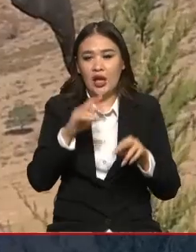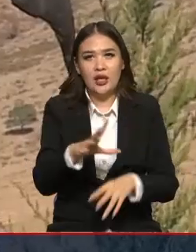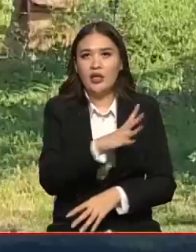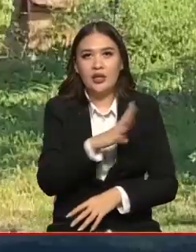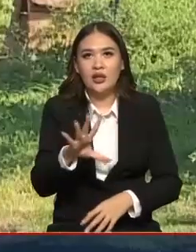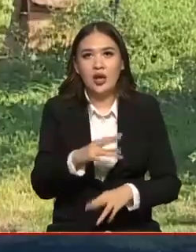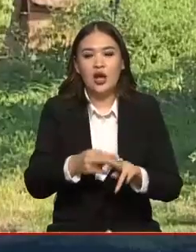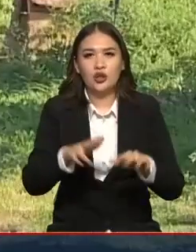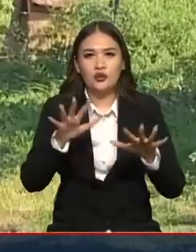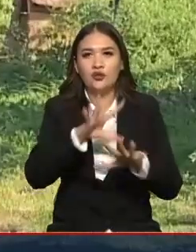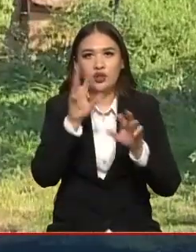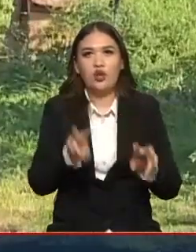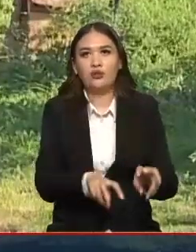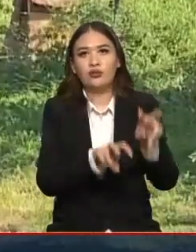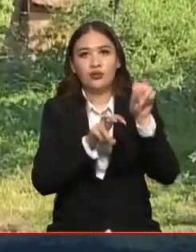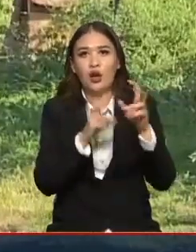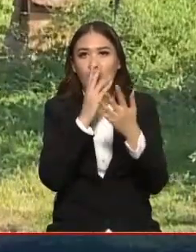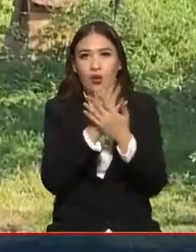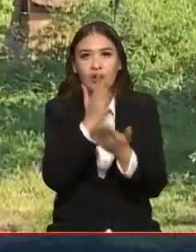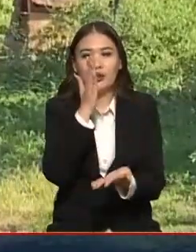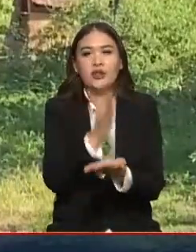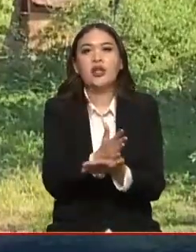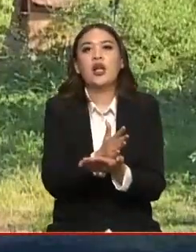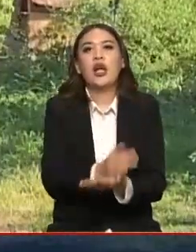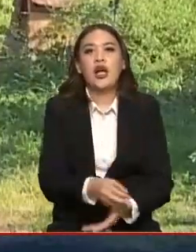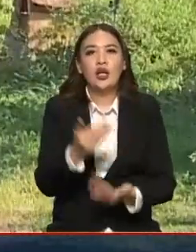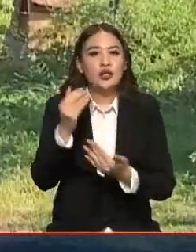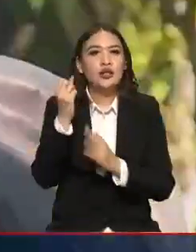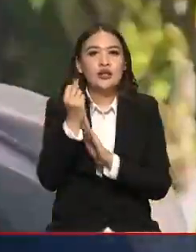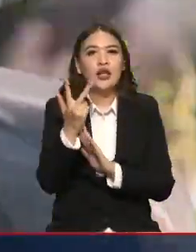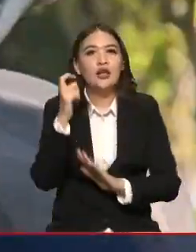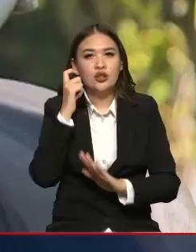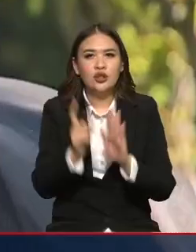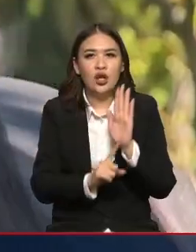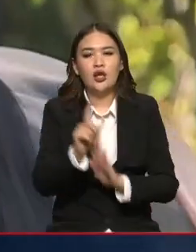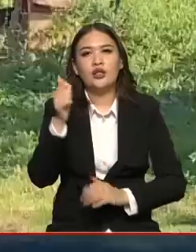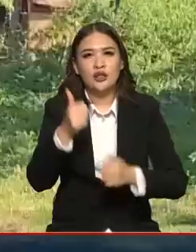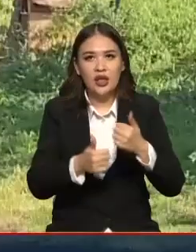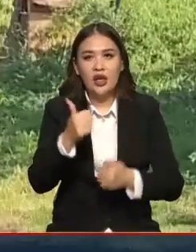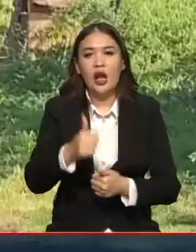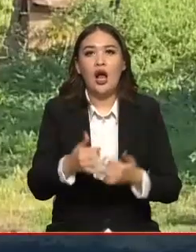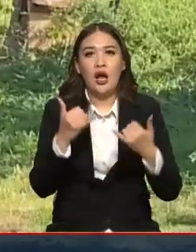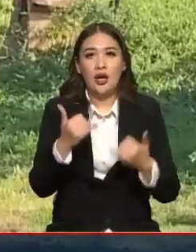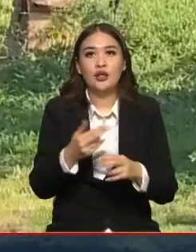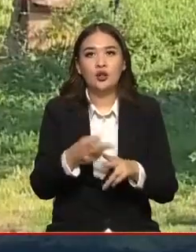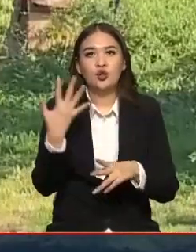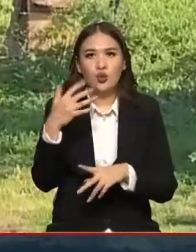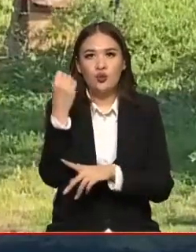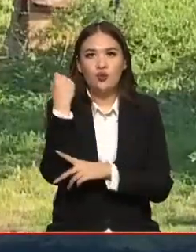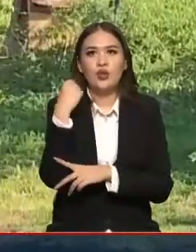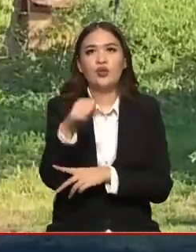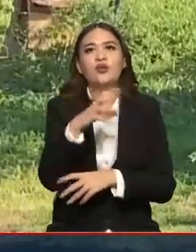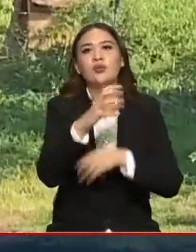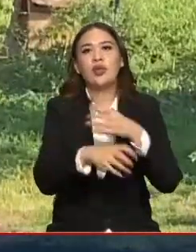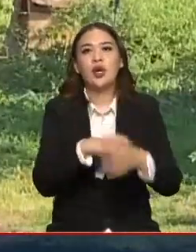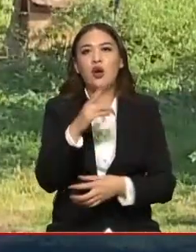населенный пункт постамент со сканом вот Ир кулба с 13 лет участвует в соревнованиях А теперь он уже победитель всемирных